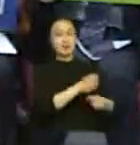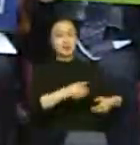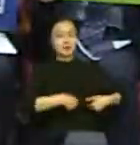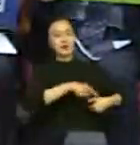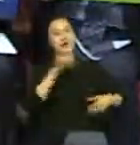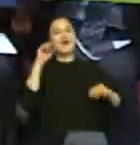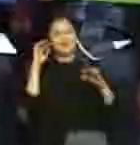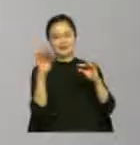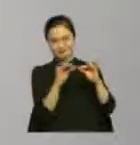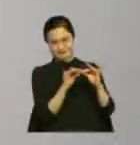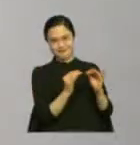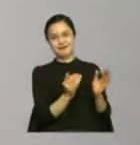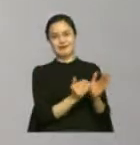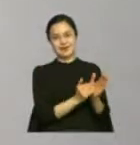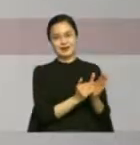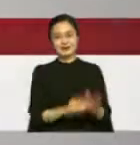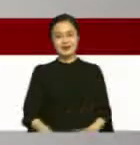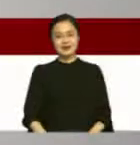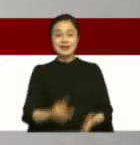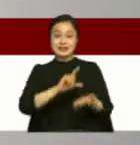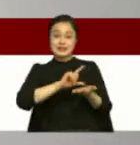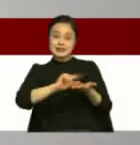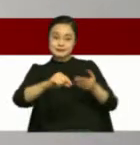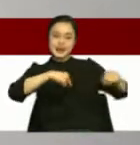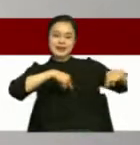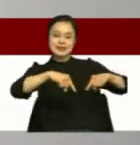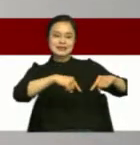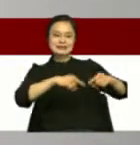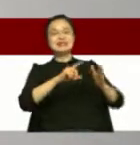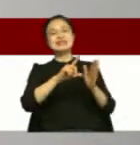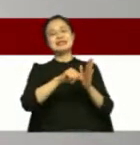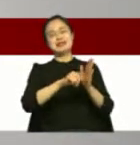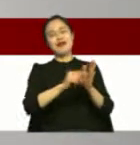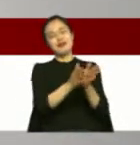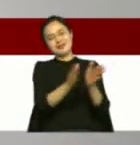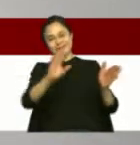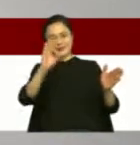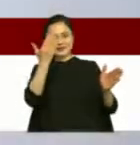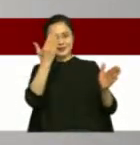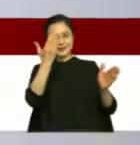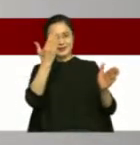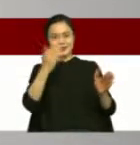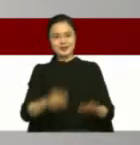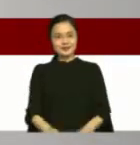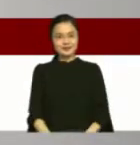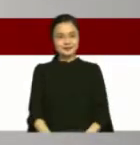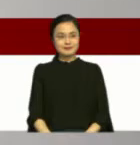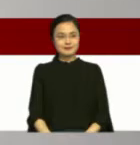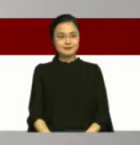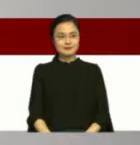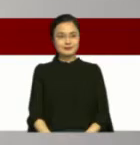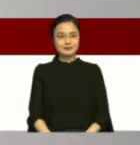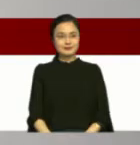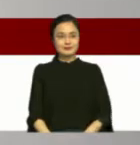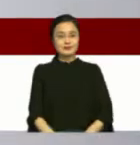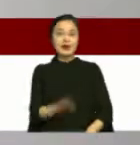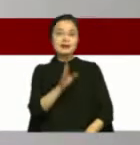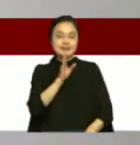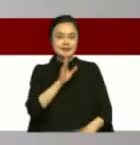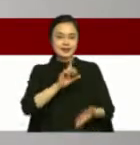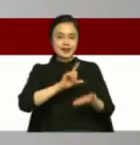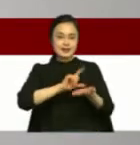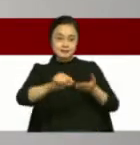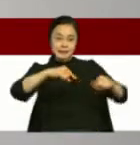공감대를 나타냈습니다. 지방자치 시작가 우리가 정착되고 자리 잡고 시작 시행된 지가 오래됐습니다만